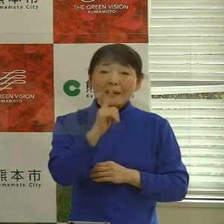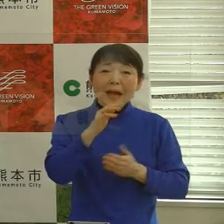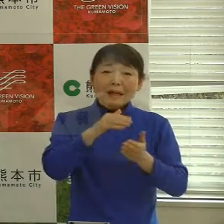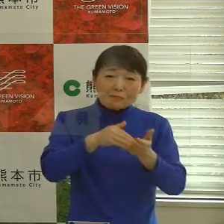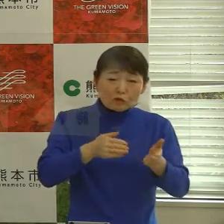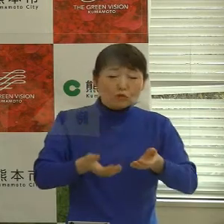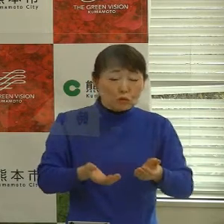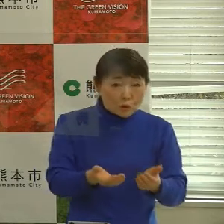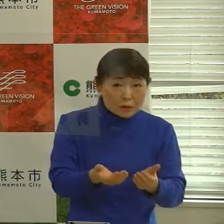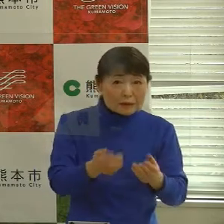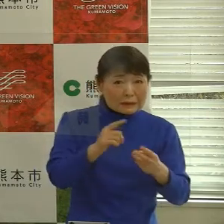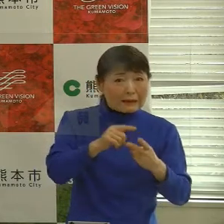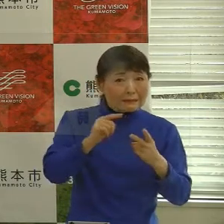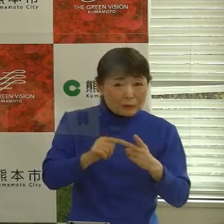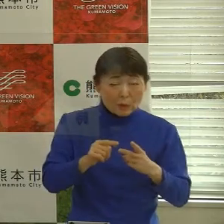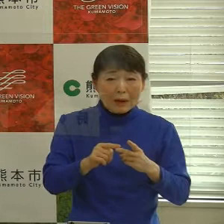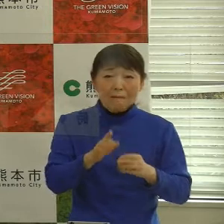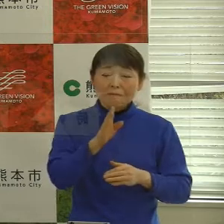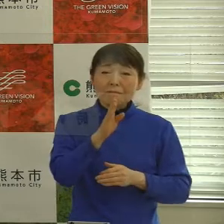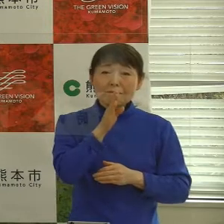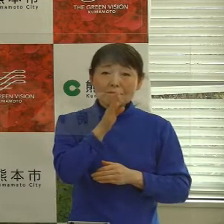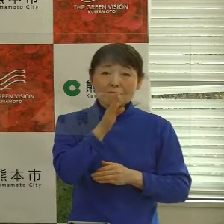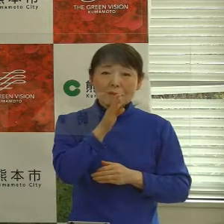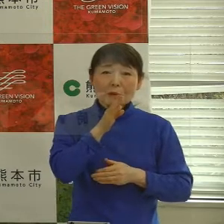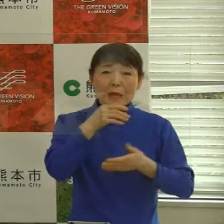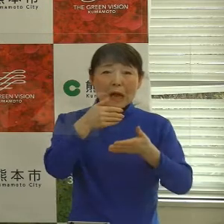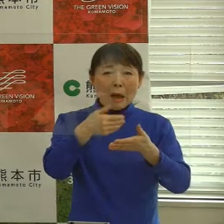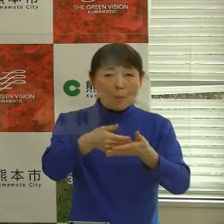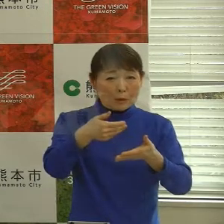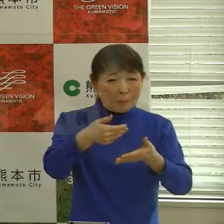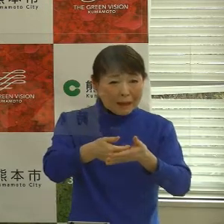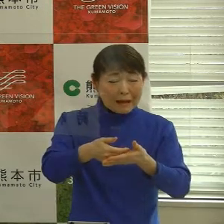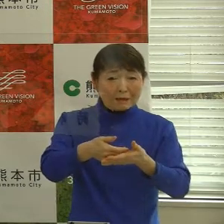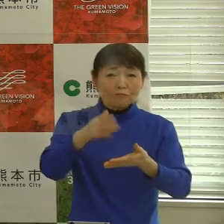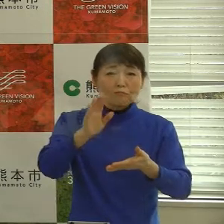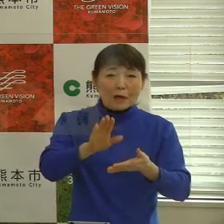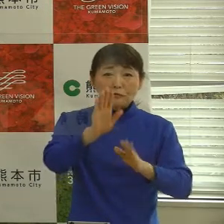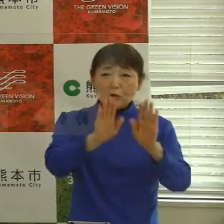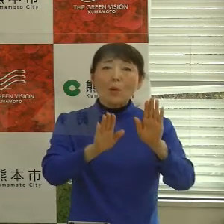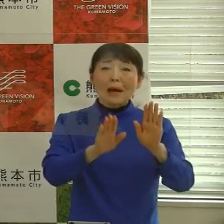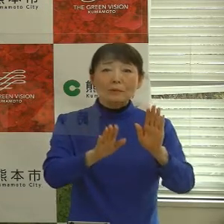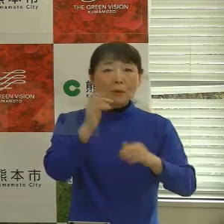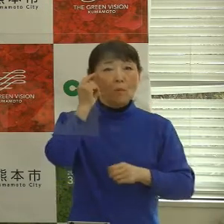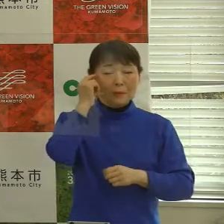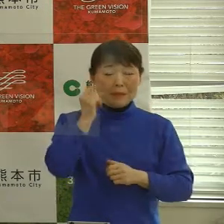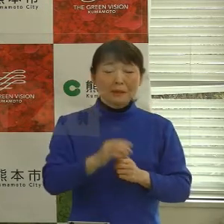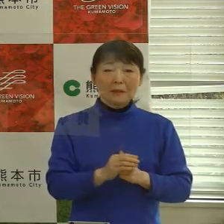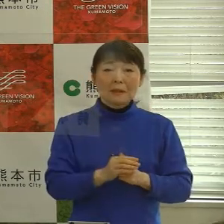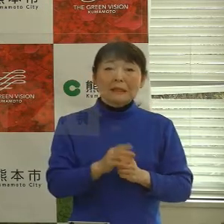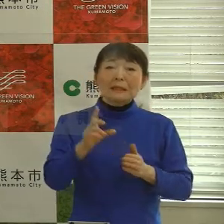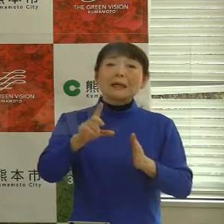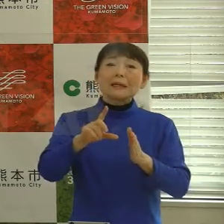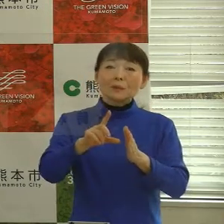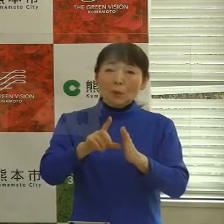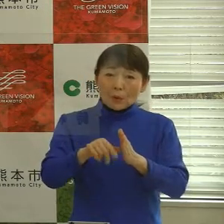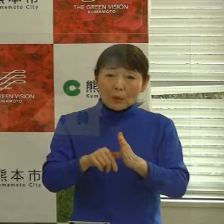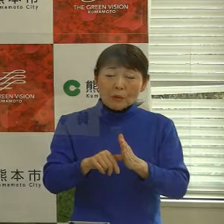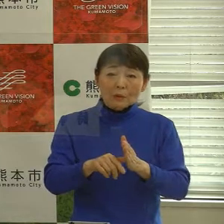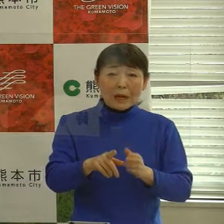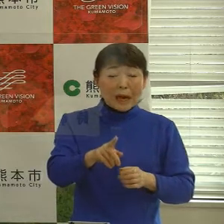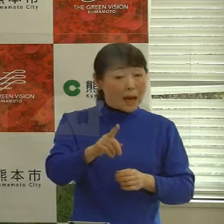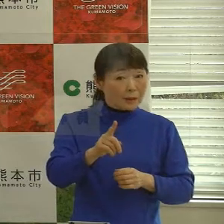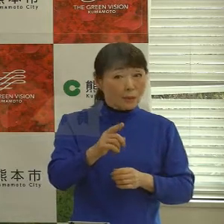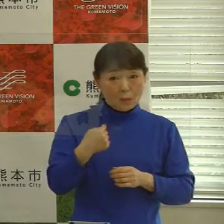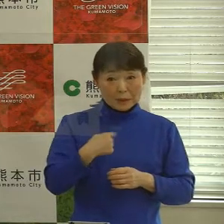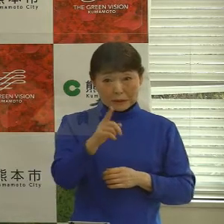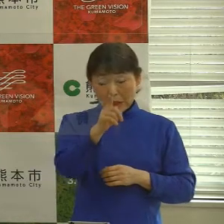がですね、やはり、どうしても現実的に求められているというふうに思います。でその時にやはりドイツで私